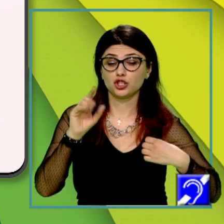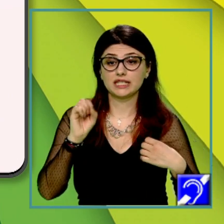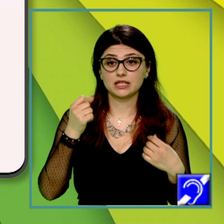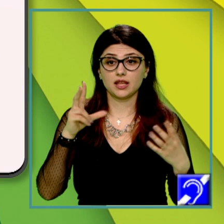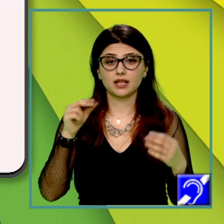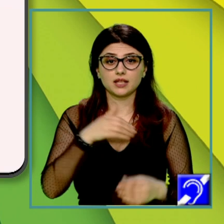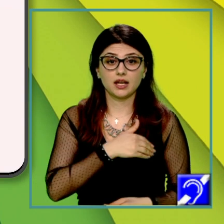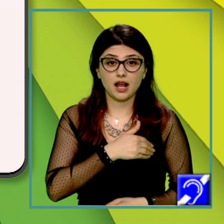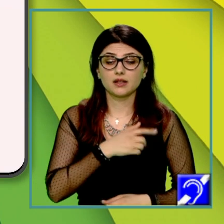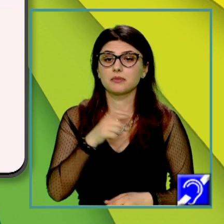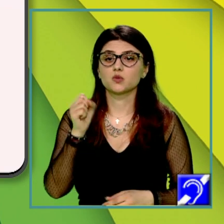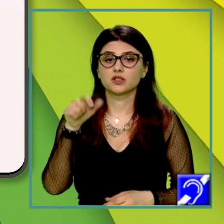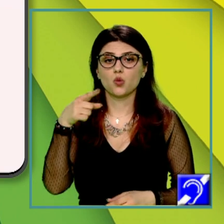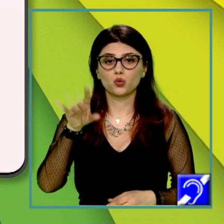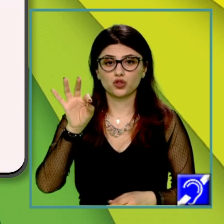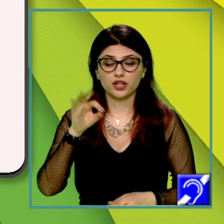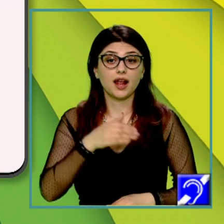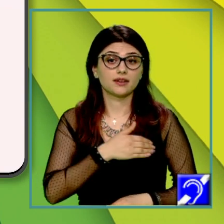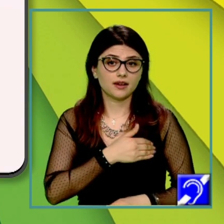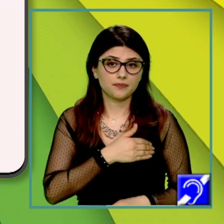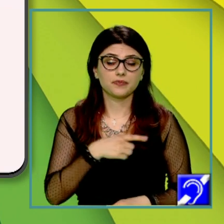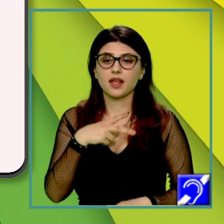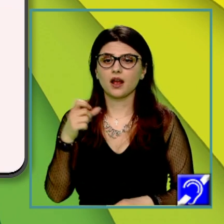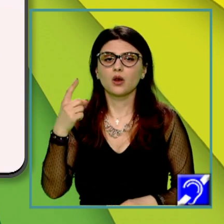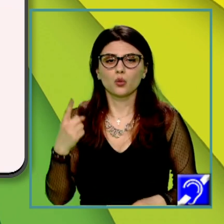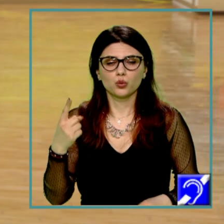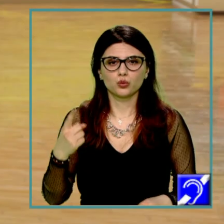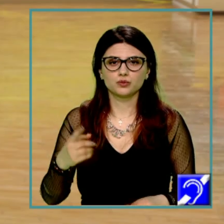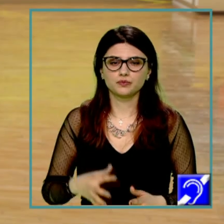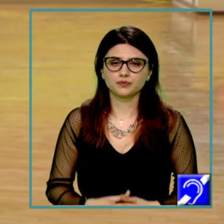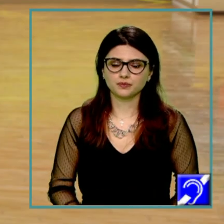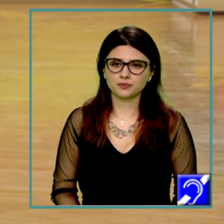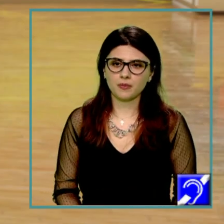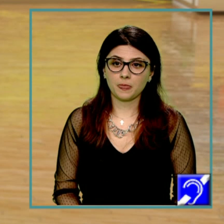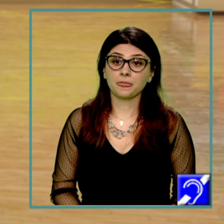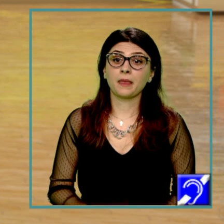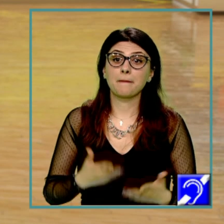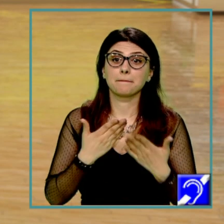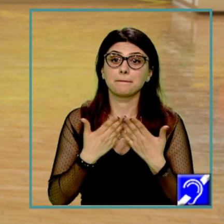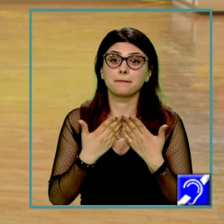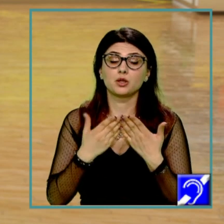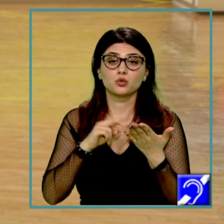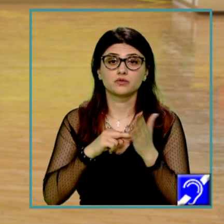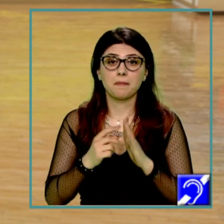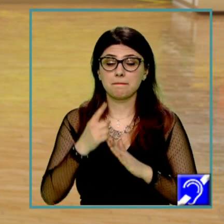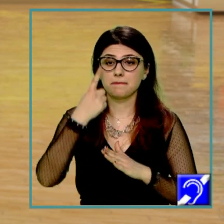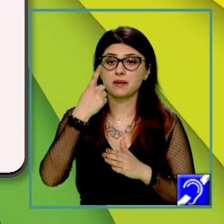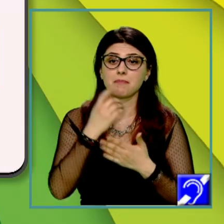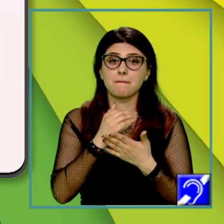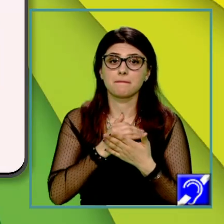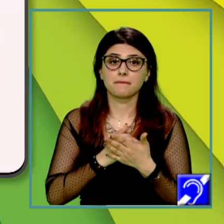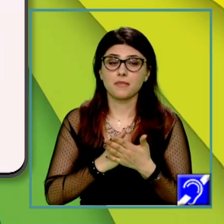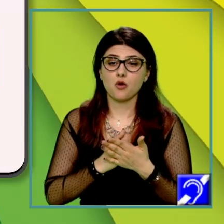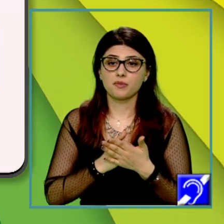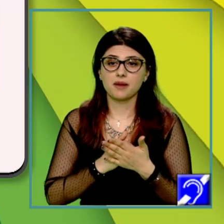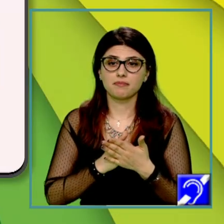minus sinus de 150 de grade egal cu pentru rezolvarea primei probleme cu